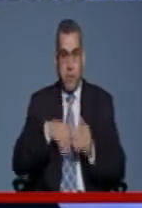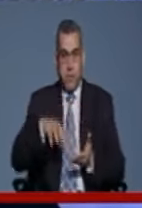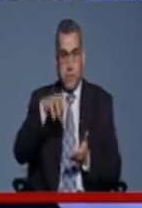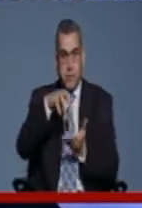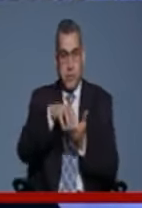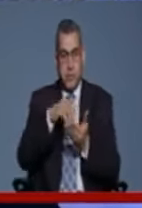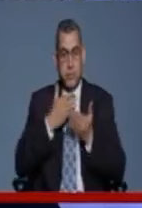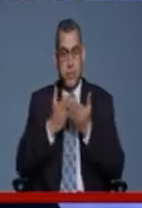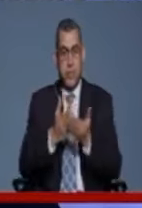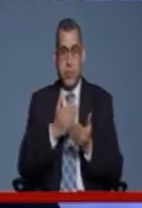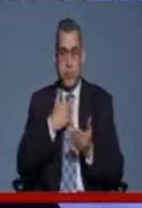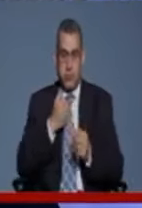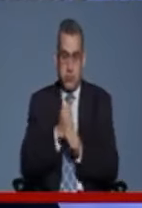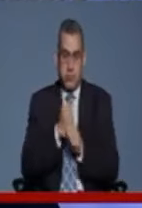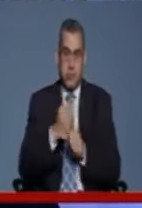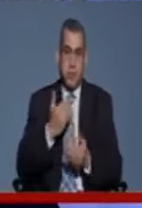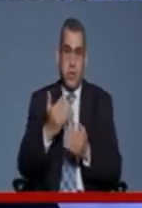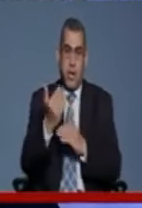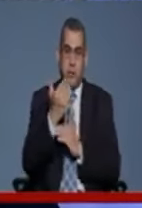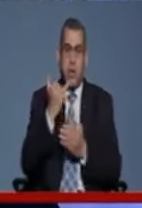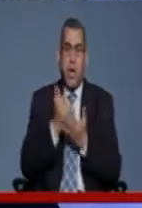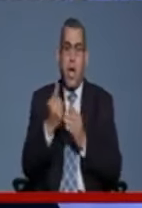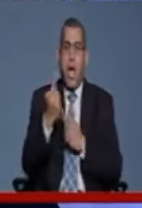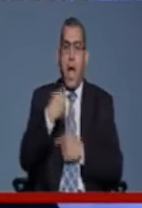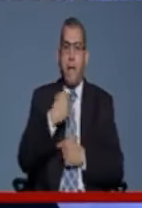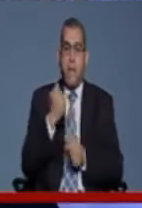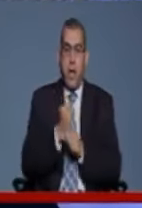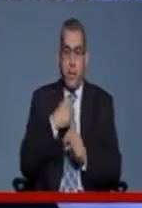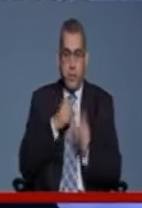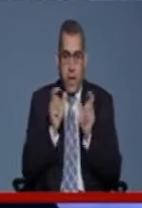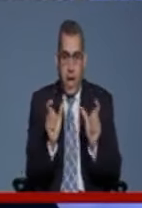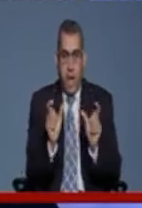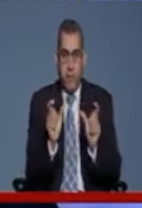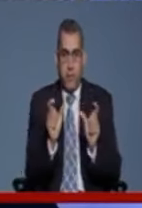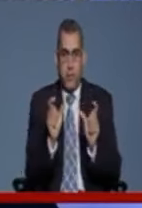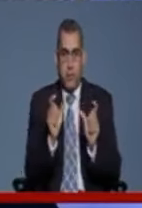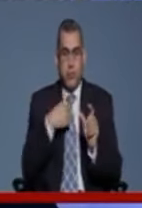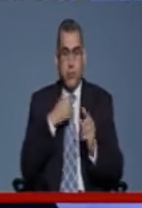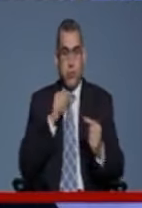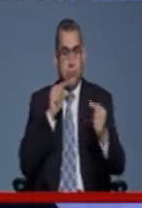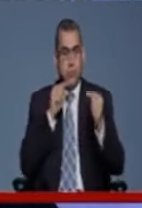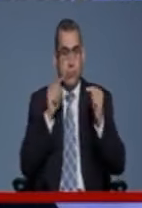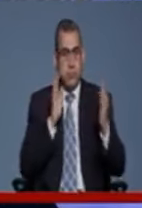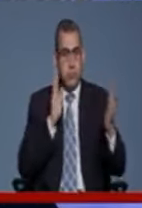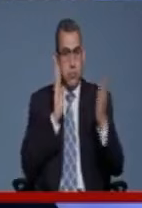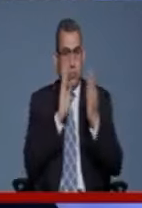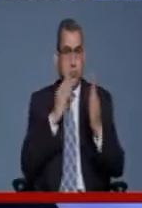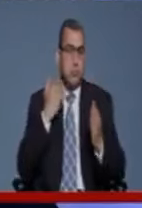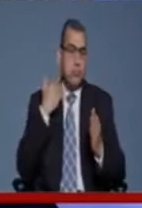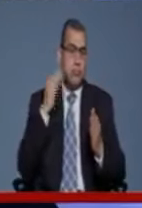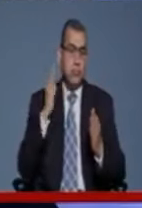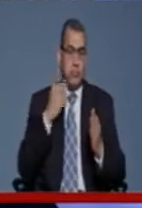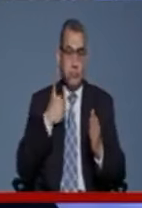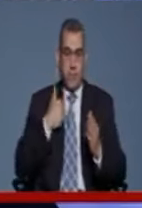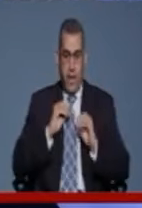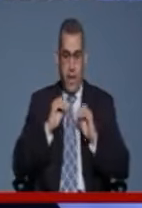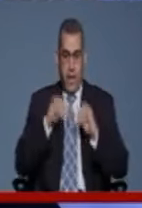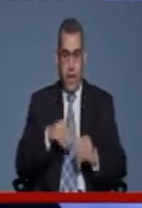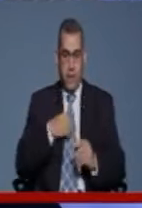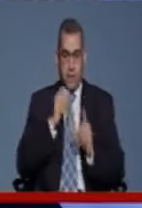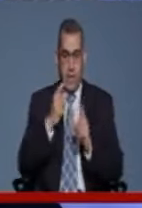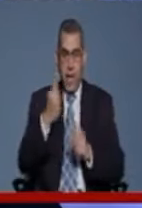خدمته، وكلفنا بمسؤولية أمنه. وعندما نوازن بين عظمة التشريف وقدر